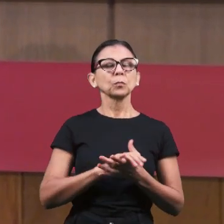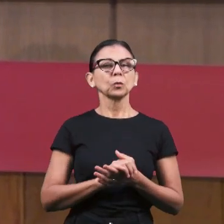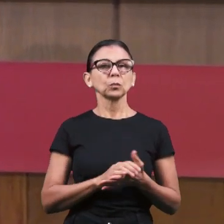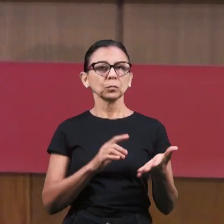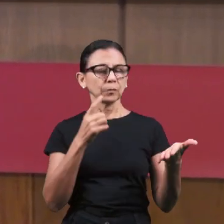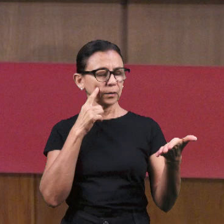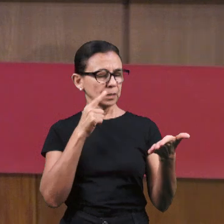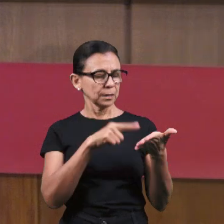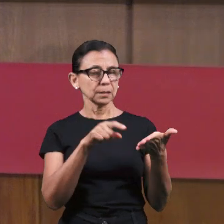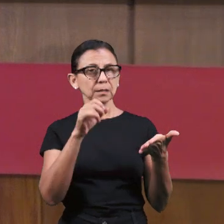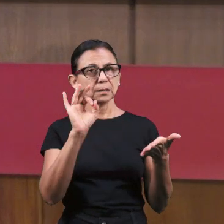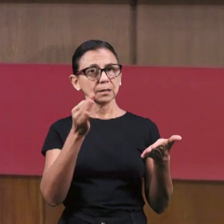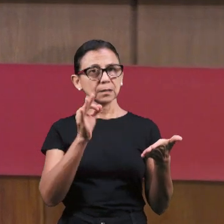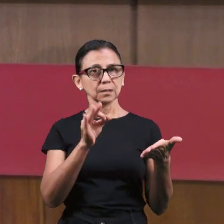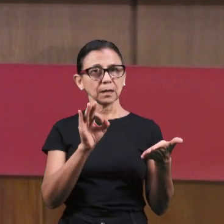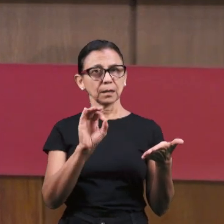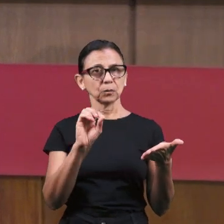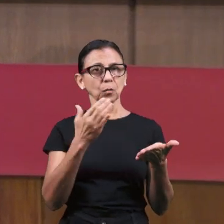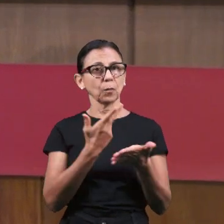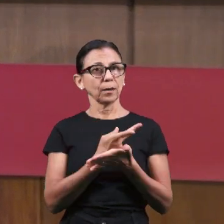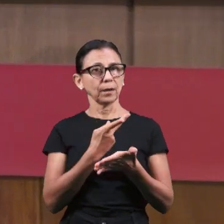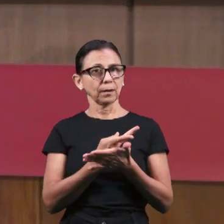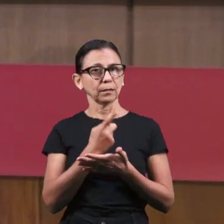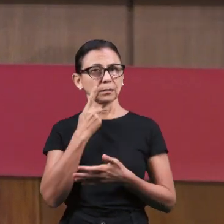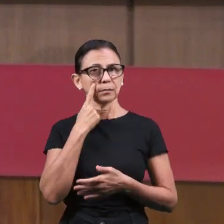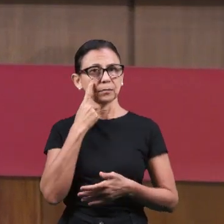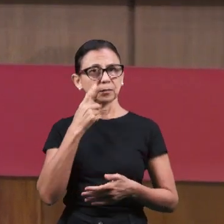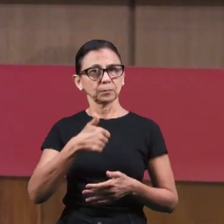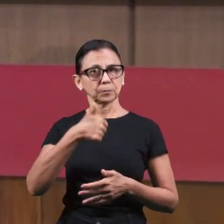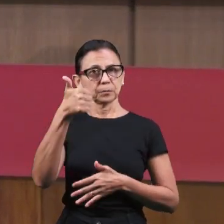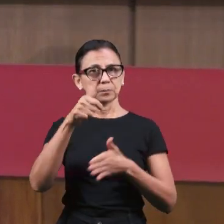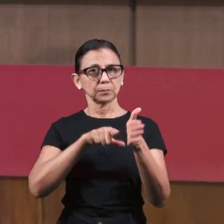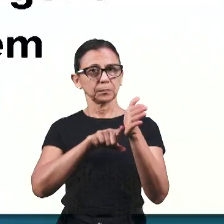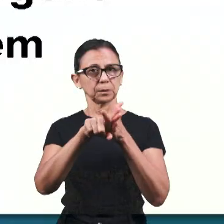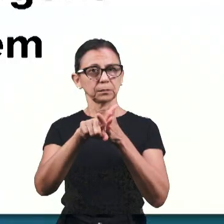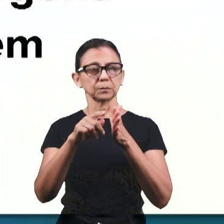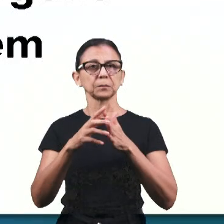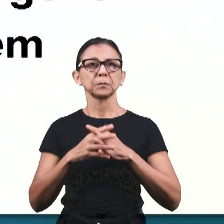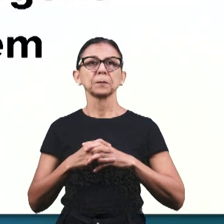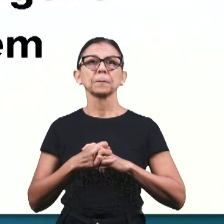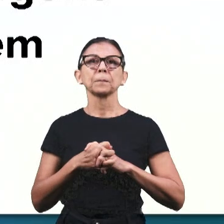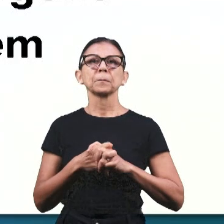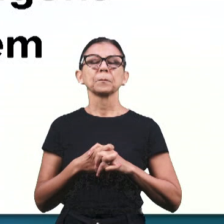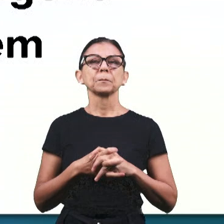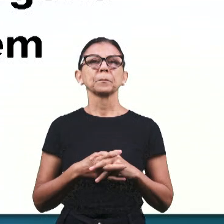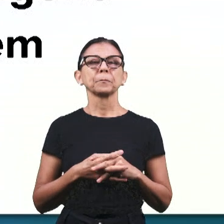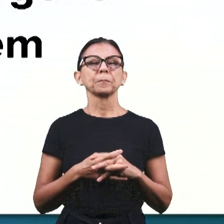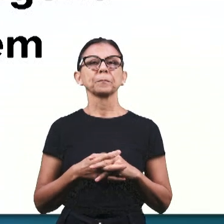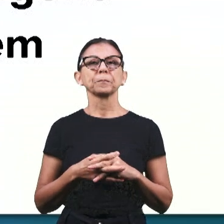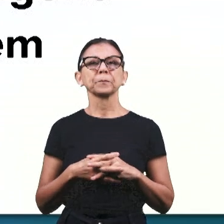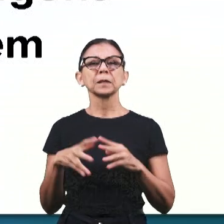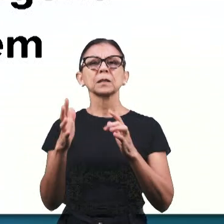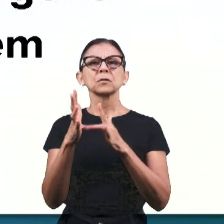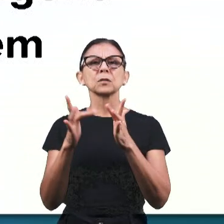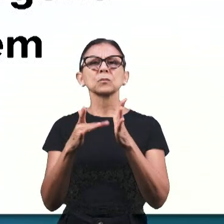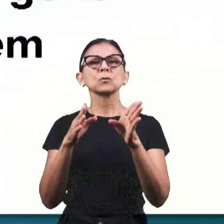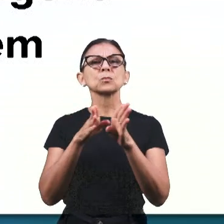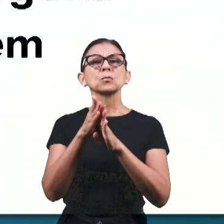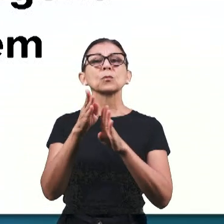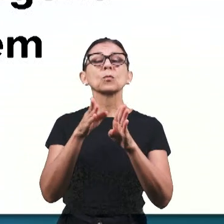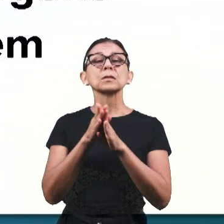les réponses qu'on a reçues de nos questions. Notre première question disait, quel a été le conseil donné par